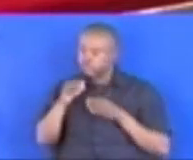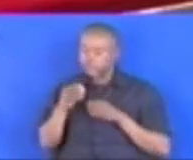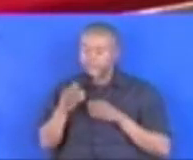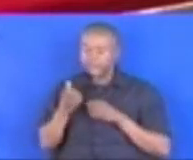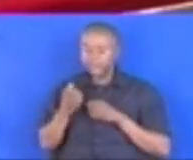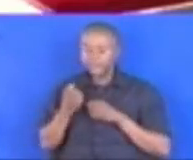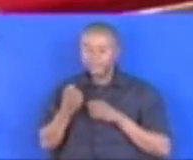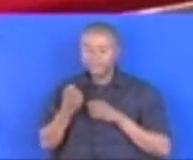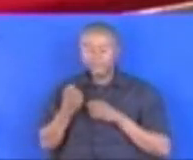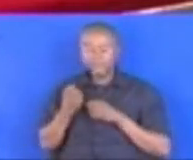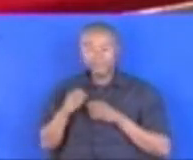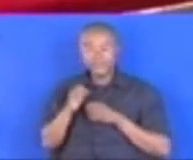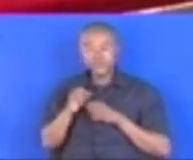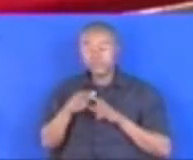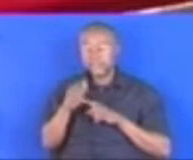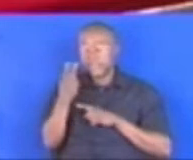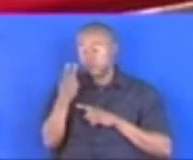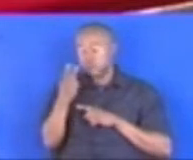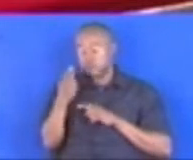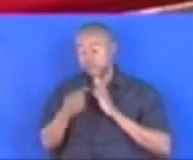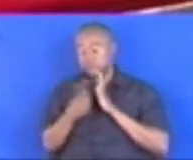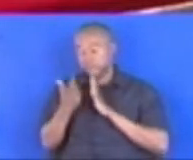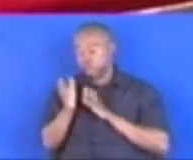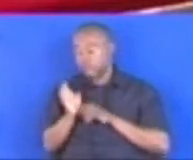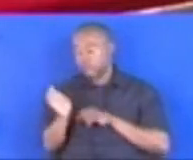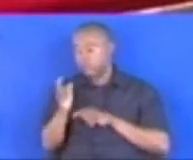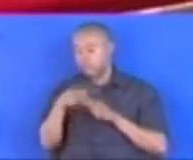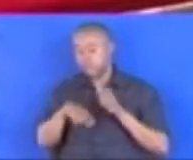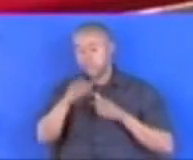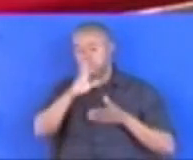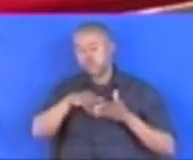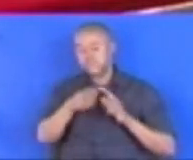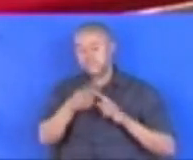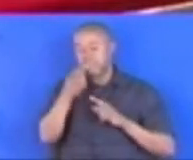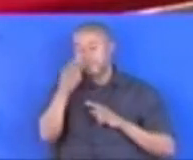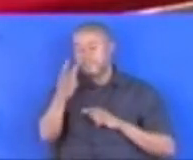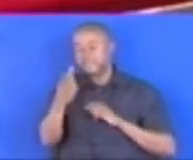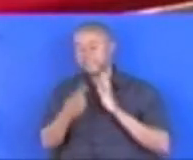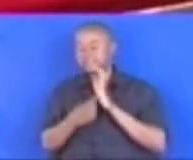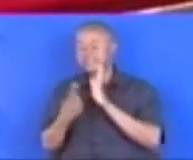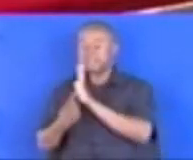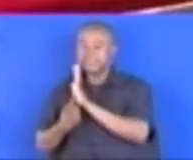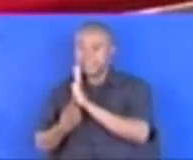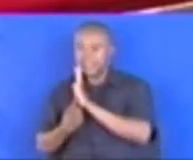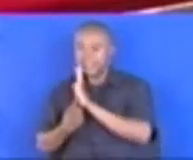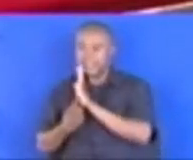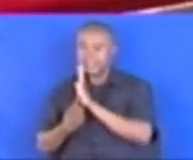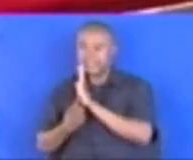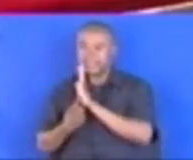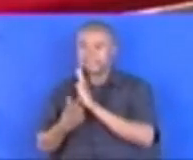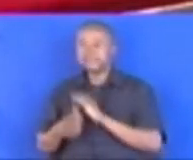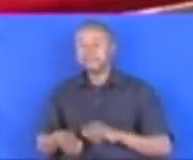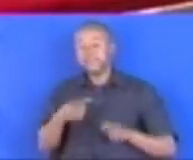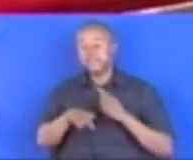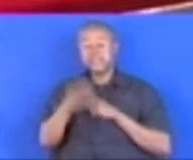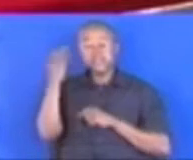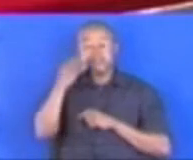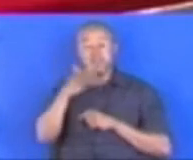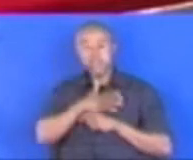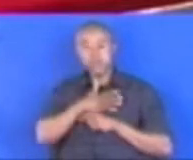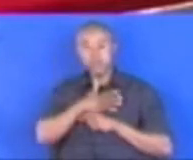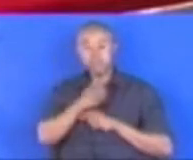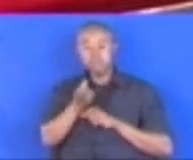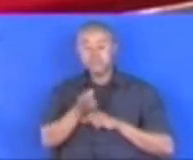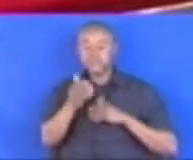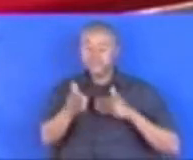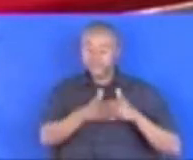bilioni 193.2 tumezitenga na ziko kwenye ukurasa wa 266 hadi 270 wa hotuba yangu na